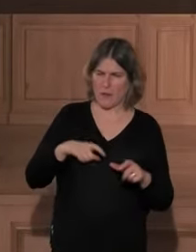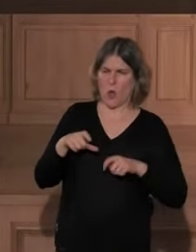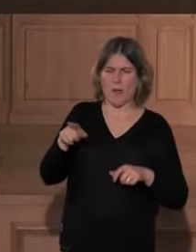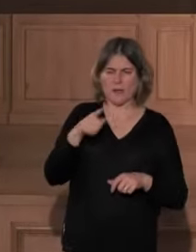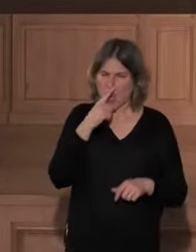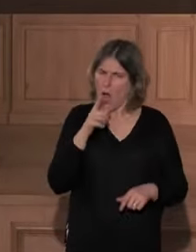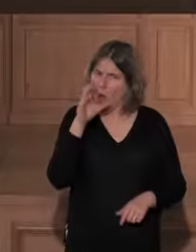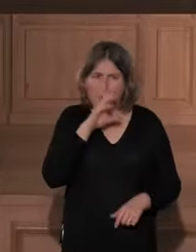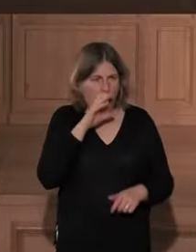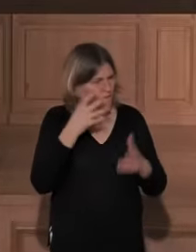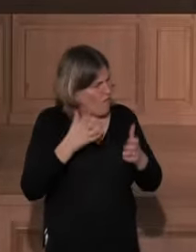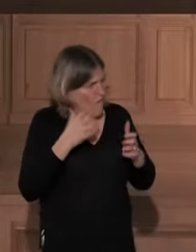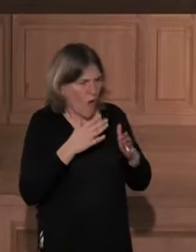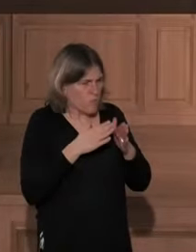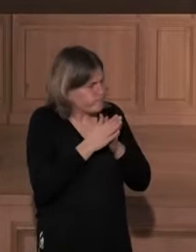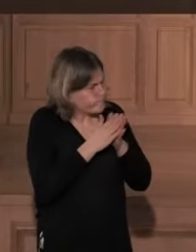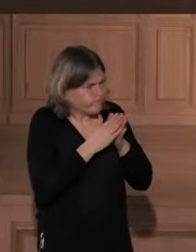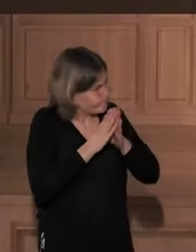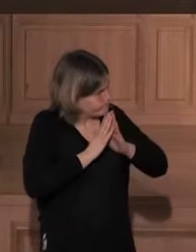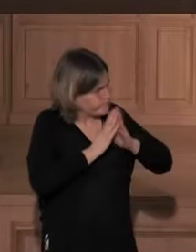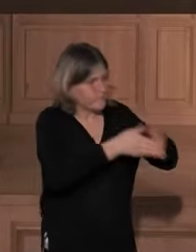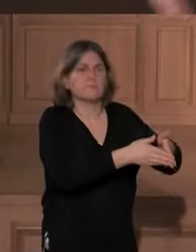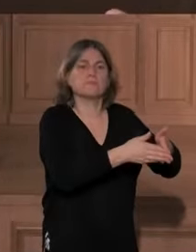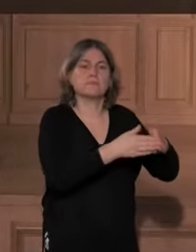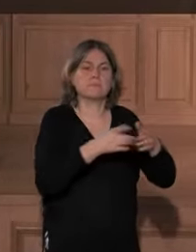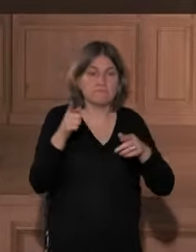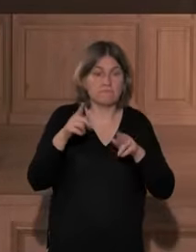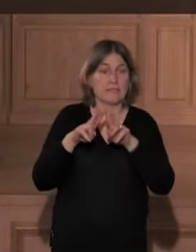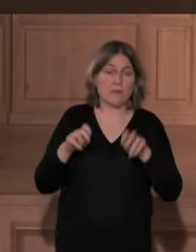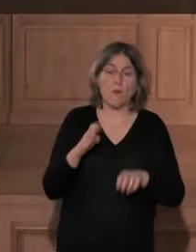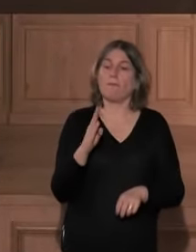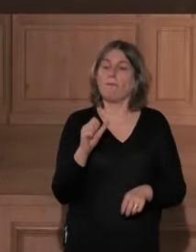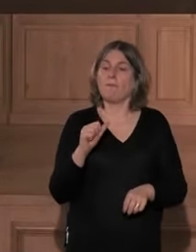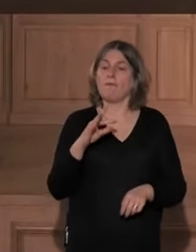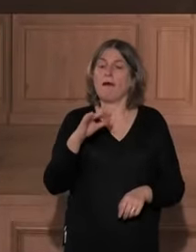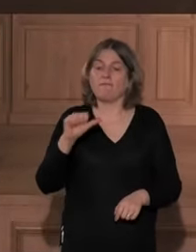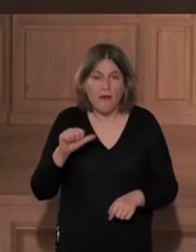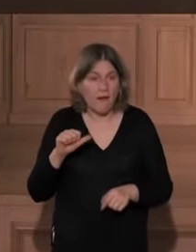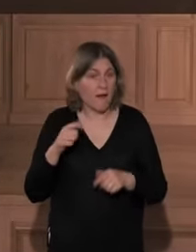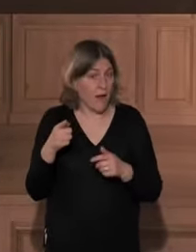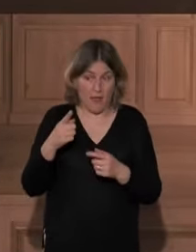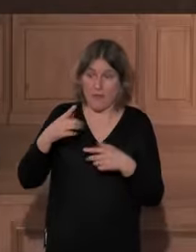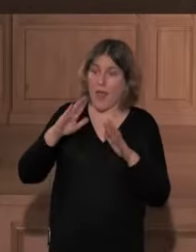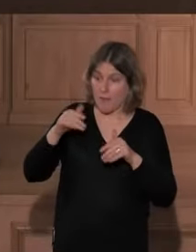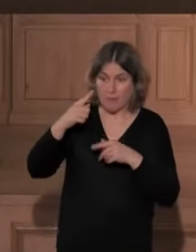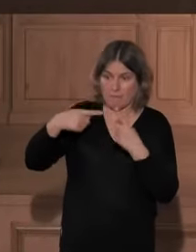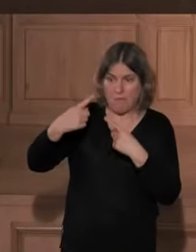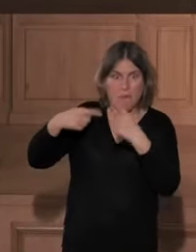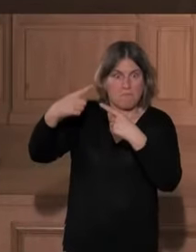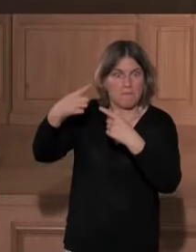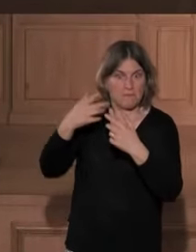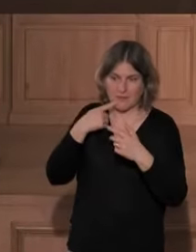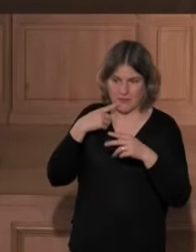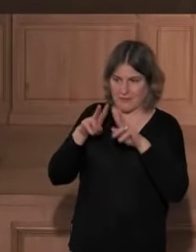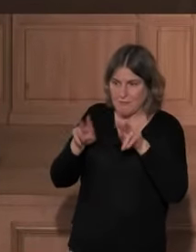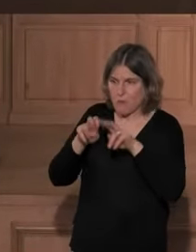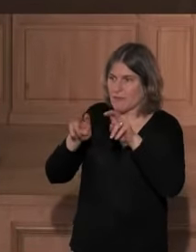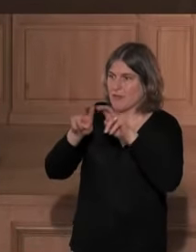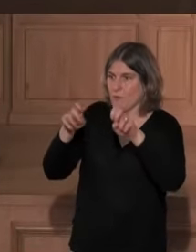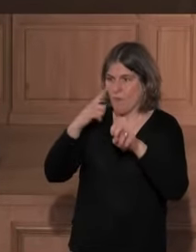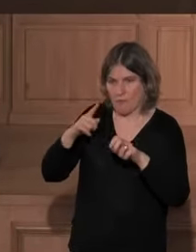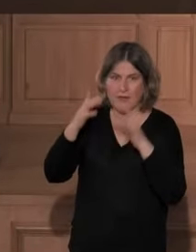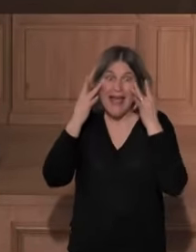sont intéressés, ils ont passé un BAFA, et puis après un BAPAT, et puis après d'autres diplômes. Et aujourd'hui, ce sont des gens qui sont diplômés, certifiés, diplômés, avec